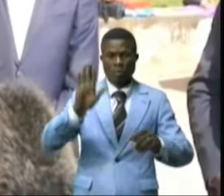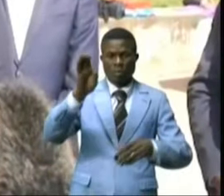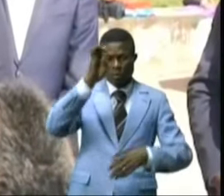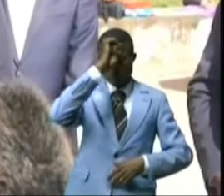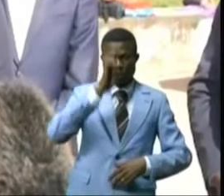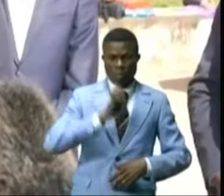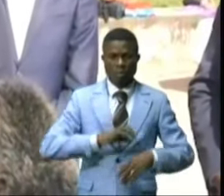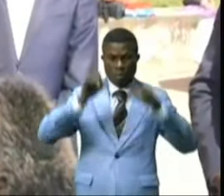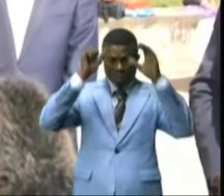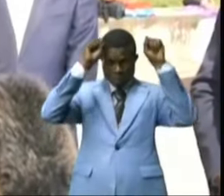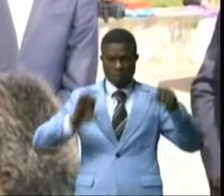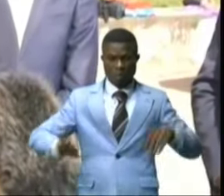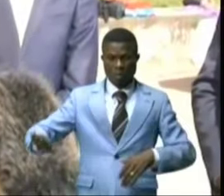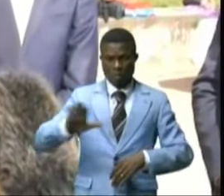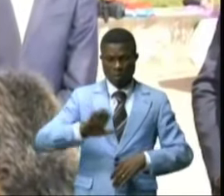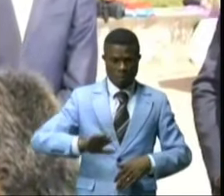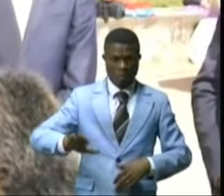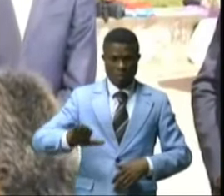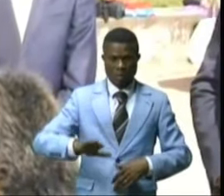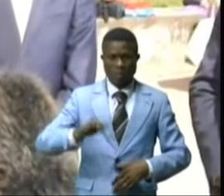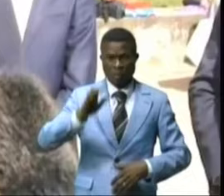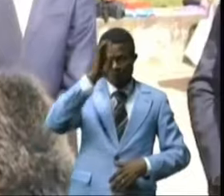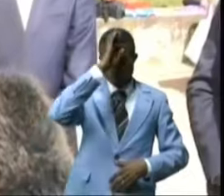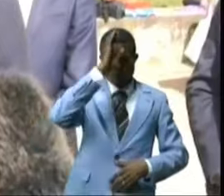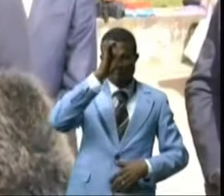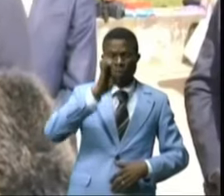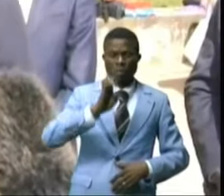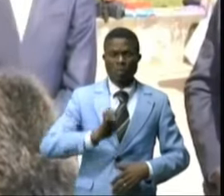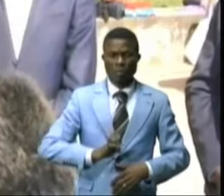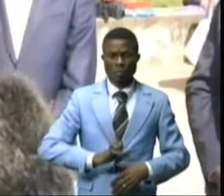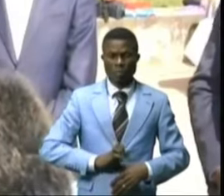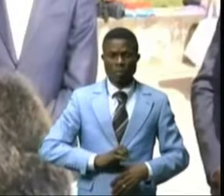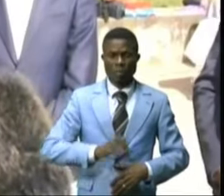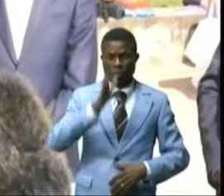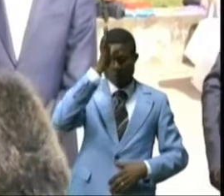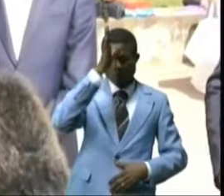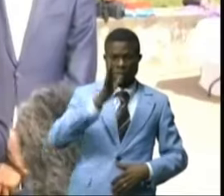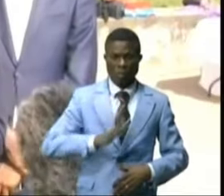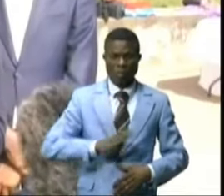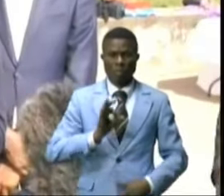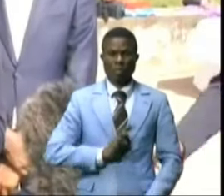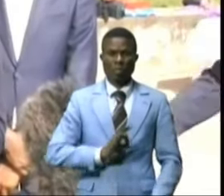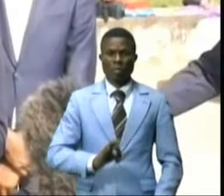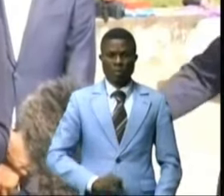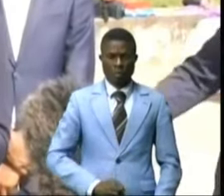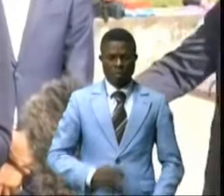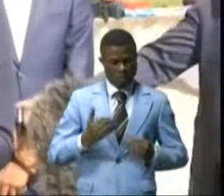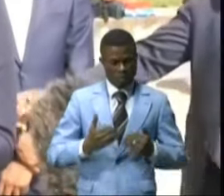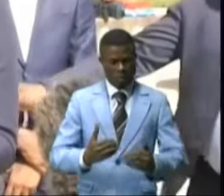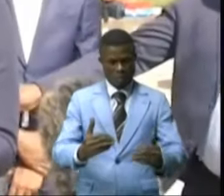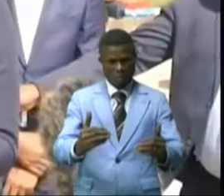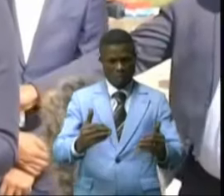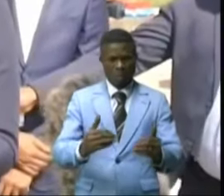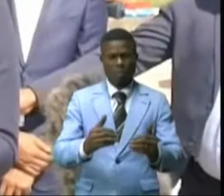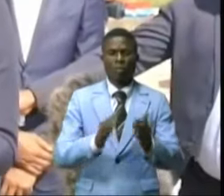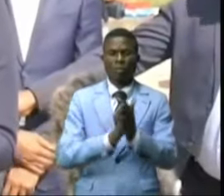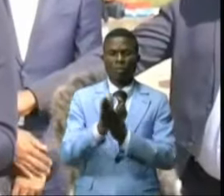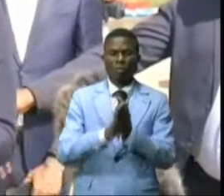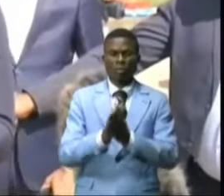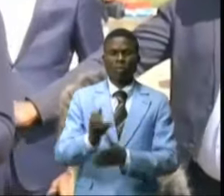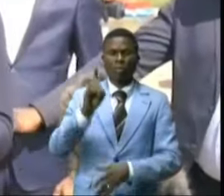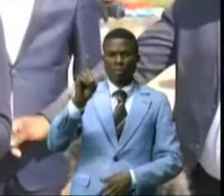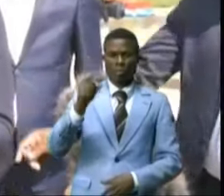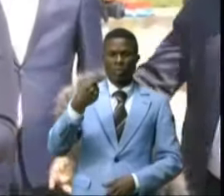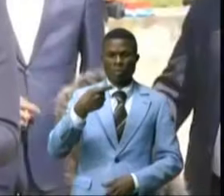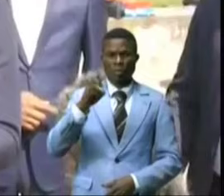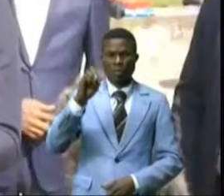Président de la République, Monsieur Félix Antoine Tshisekedi Tshilombo, à continuer à compter sur la DGDA en général